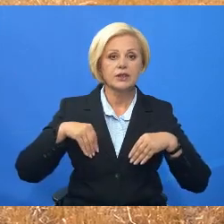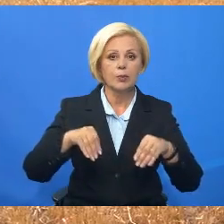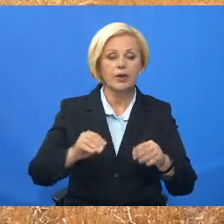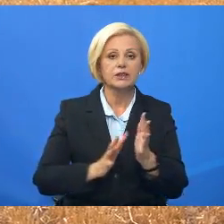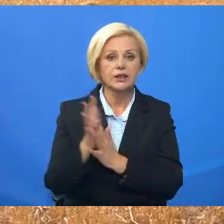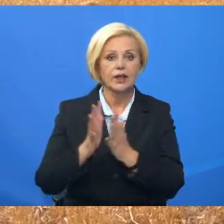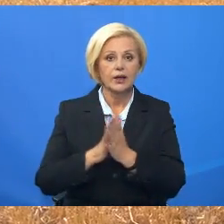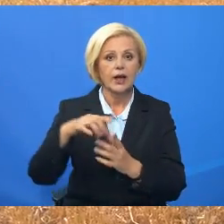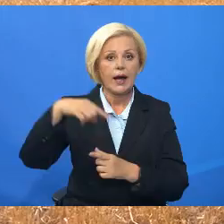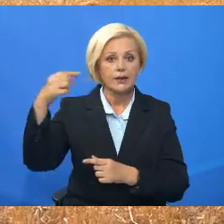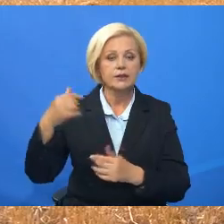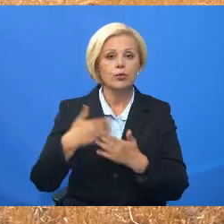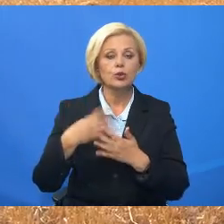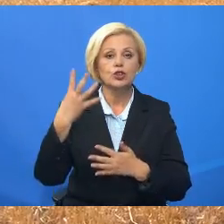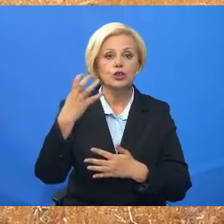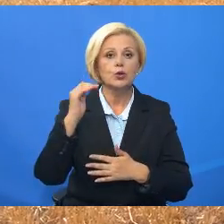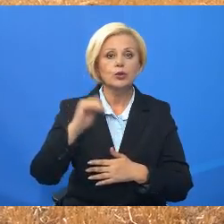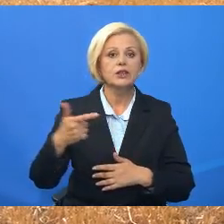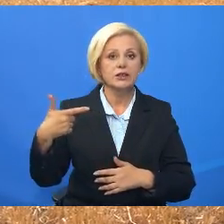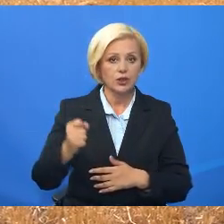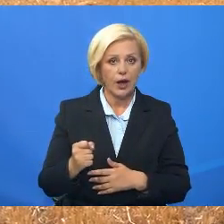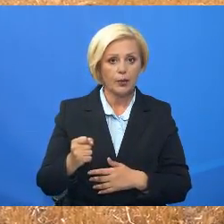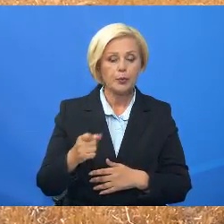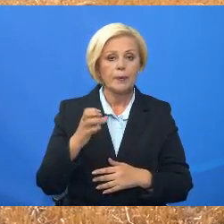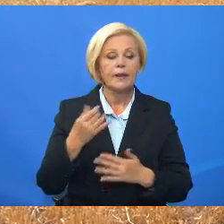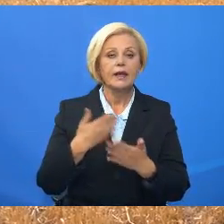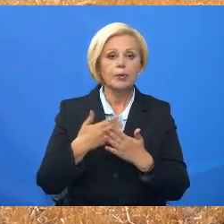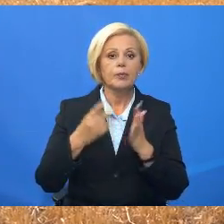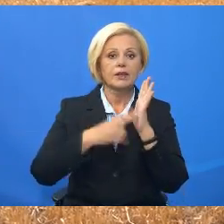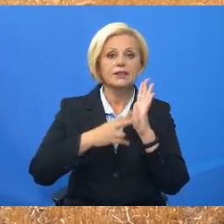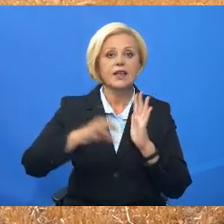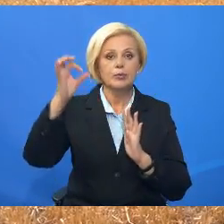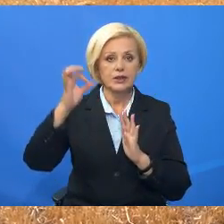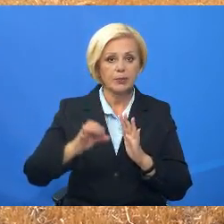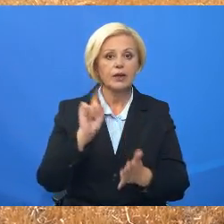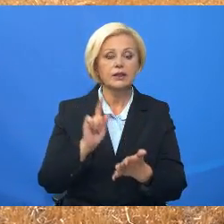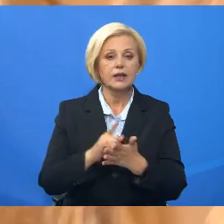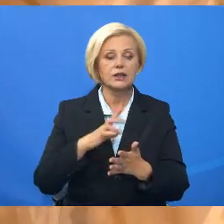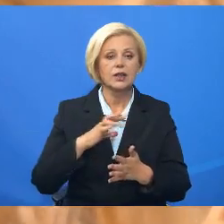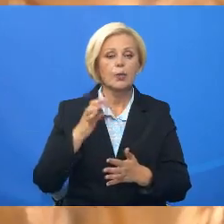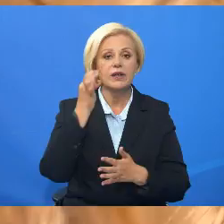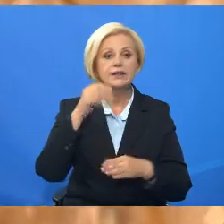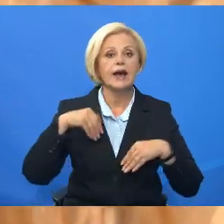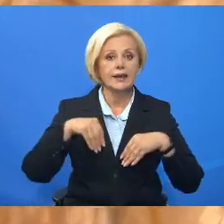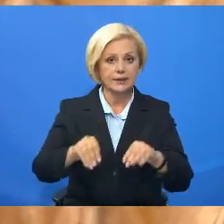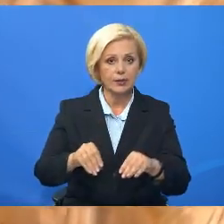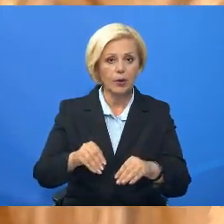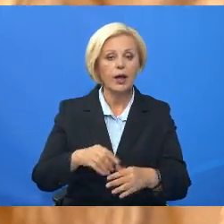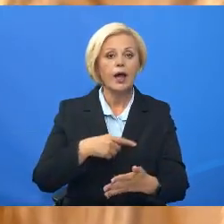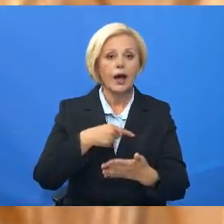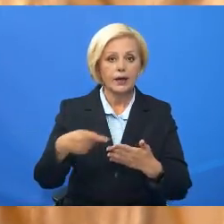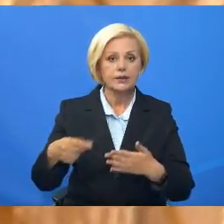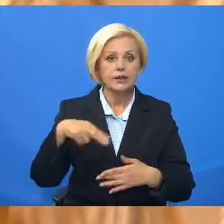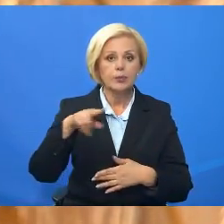збожжавых каласавых каля 400 тысяч гектараў. І каля 70% павінны быць азімыя культуры, адзначыў